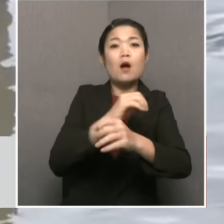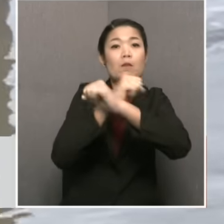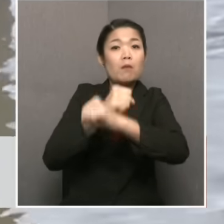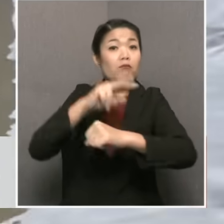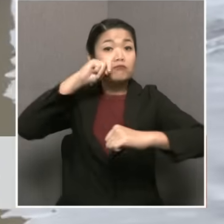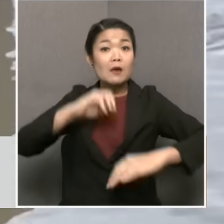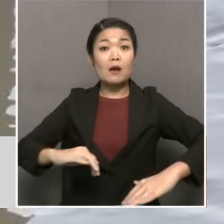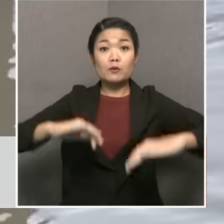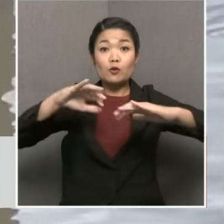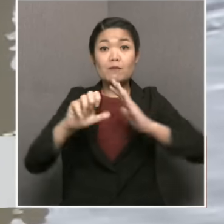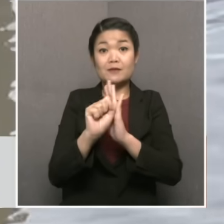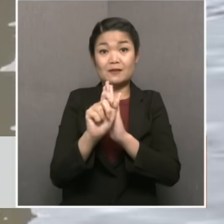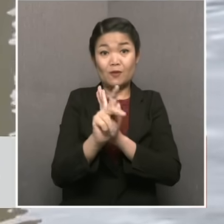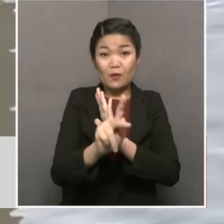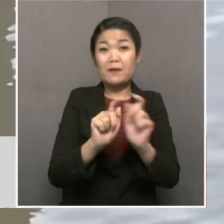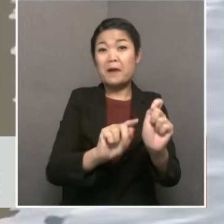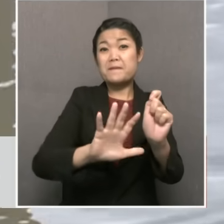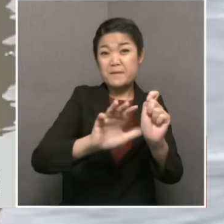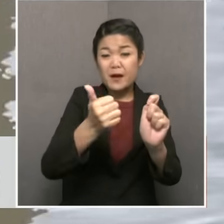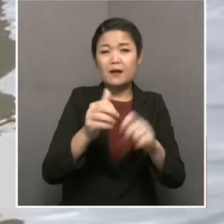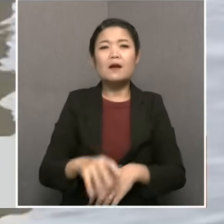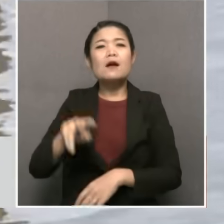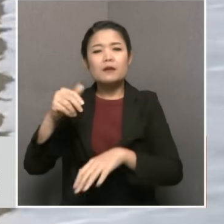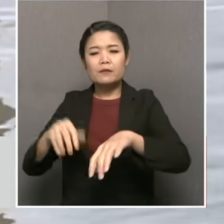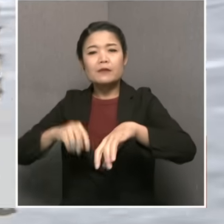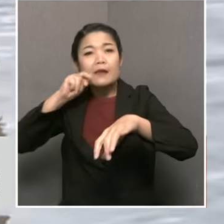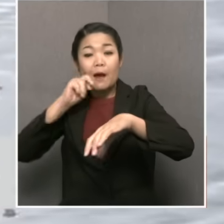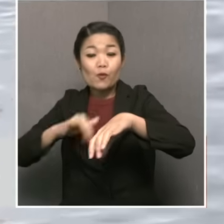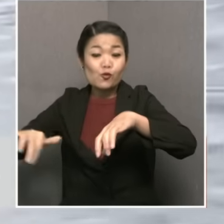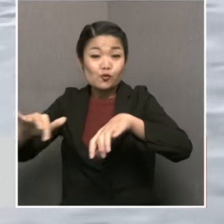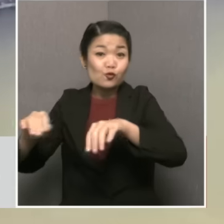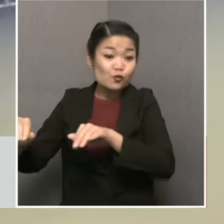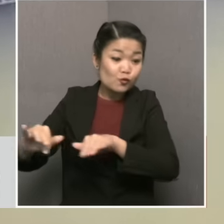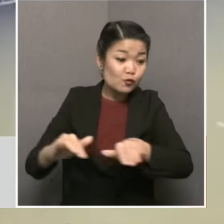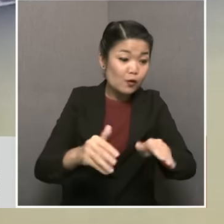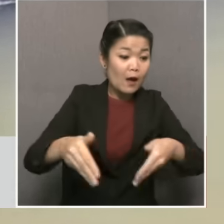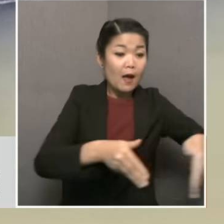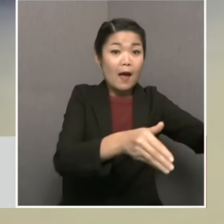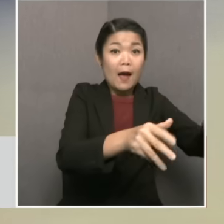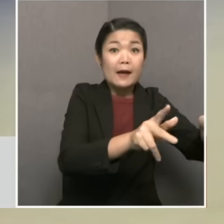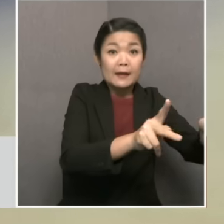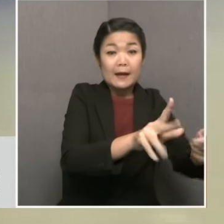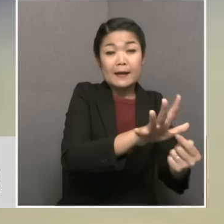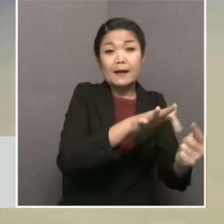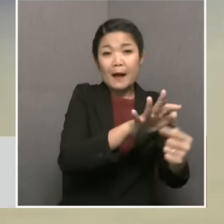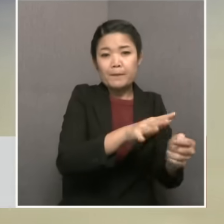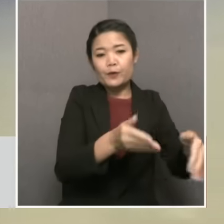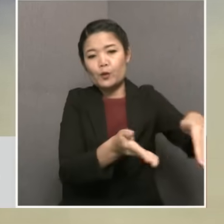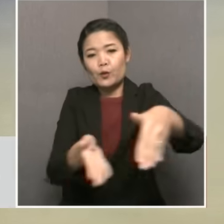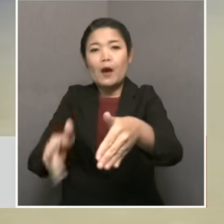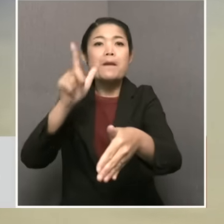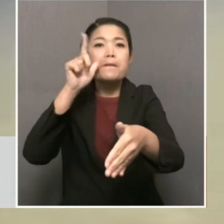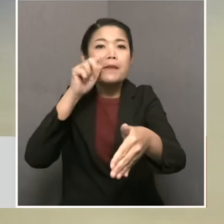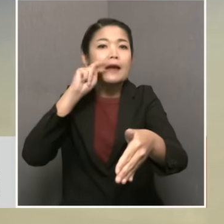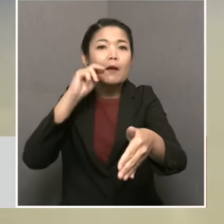สกลนครน้ำที่ระบายออกจากหนองหาค่ะจะไหลไปสู่ลำน้ำก่ำและระบายลงสู่แม่น้ำโขงต่อไปนะ